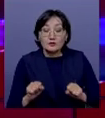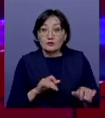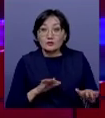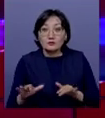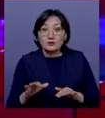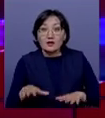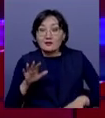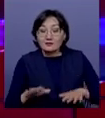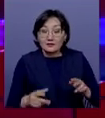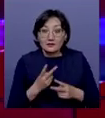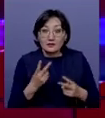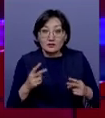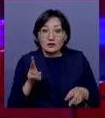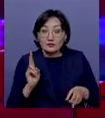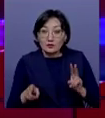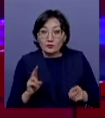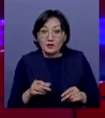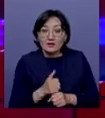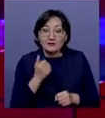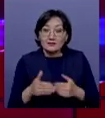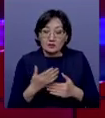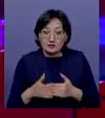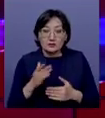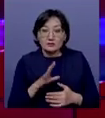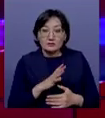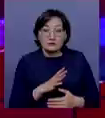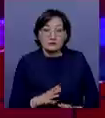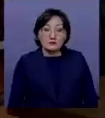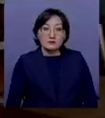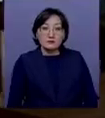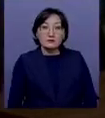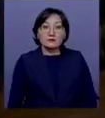шараларына салғырт қараған дәмханалар қатаң жазаланды.